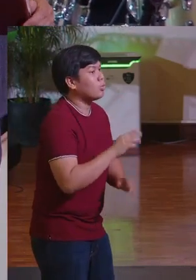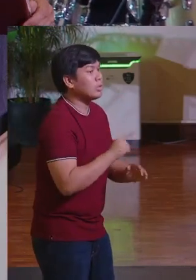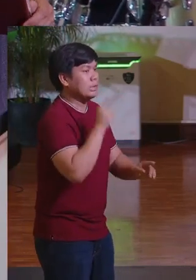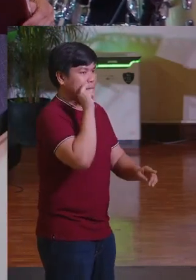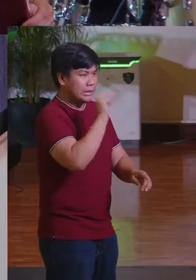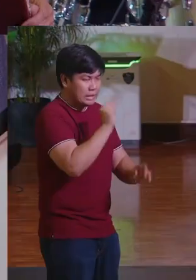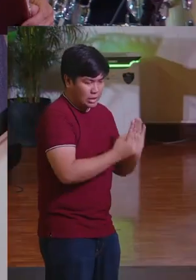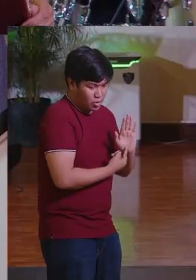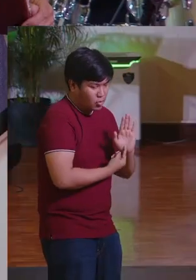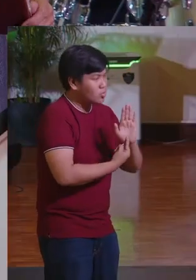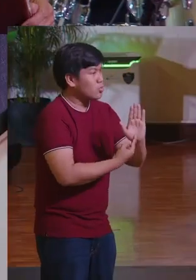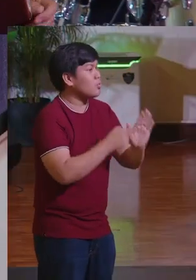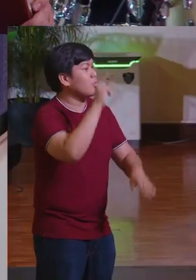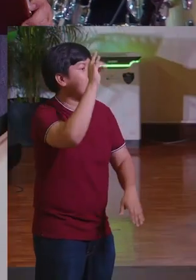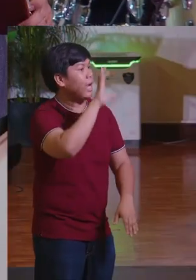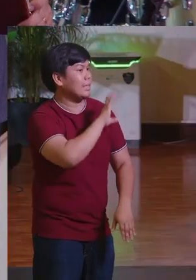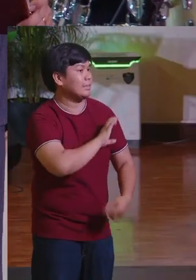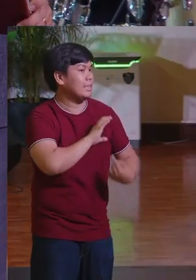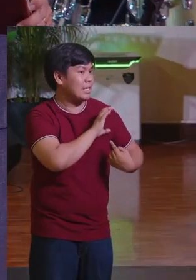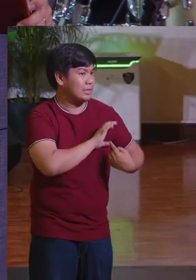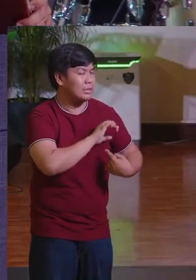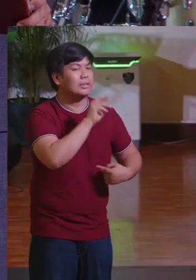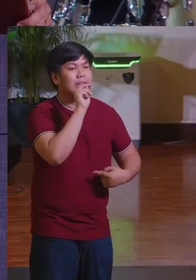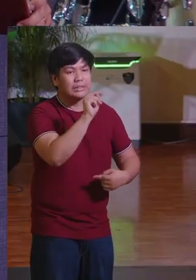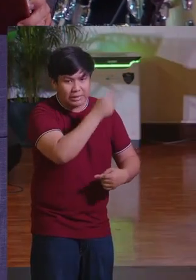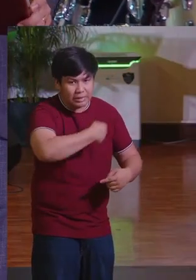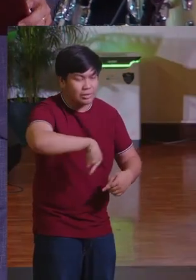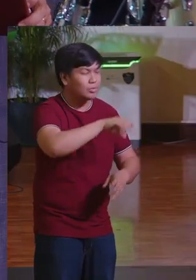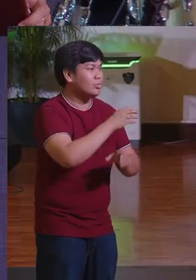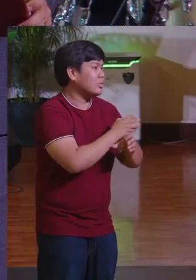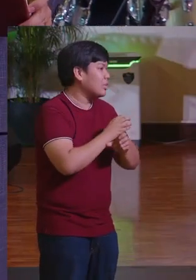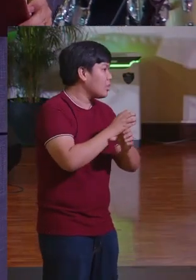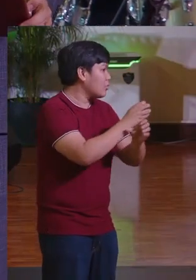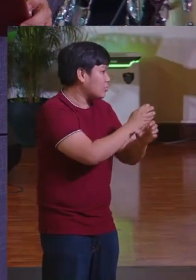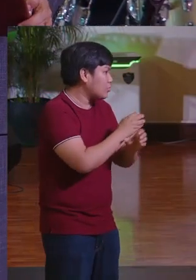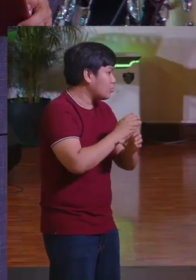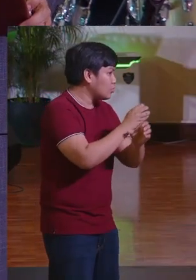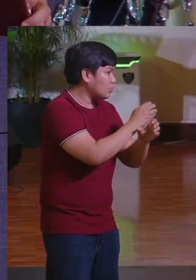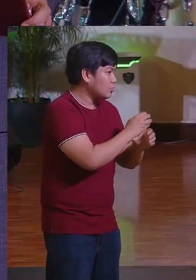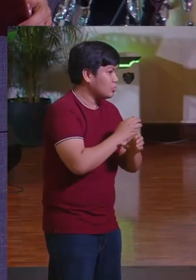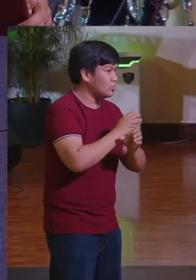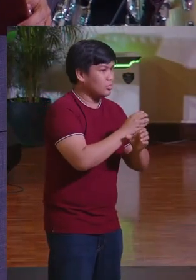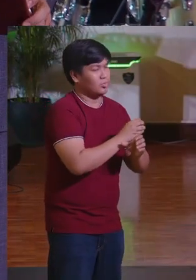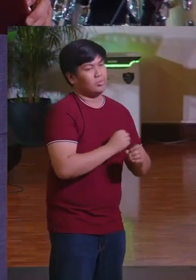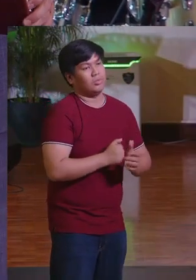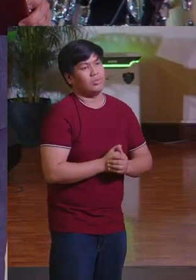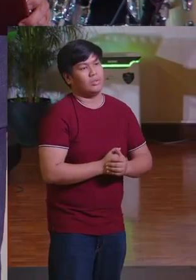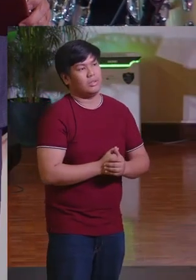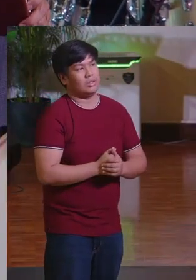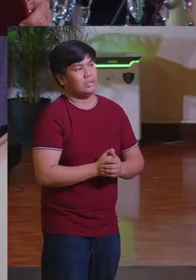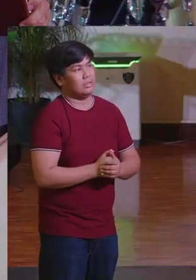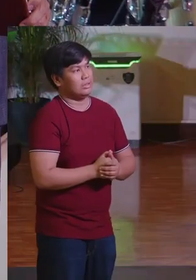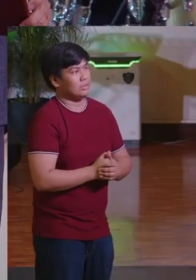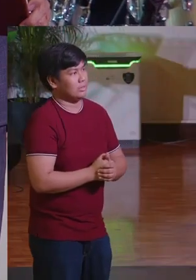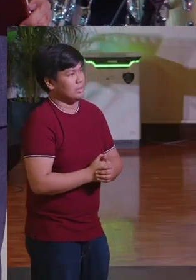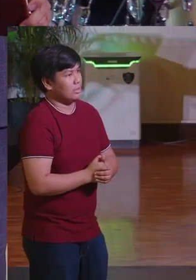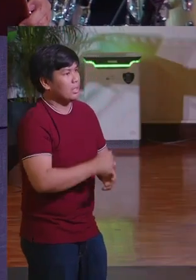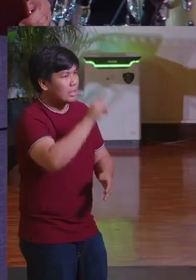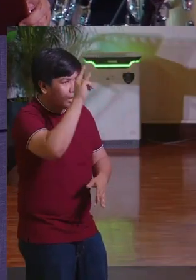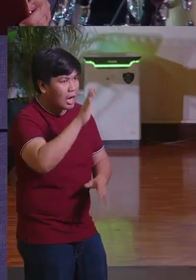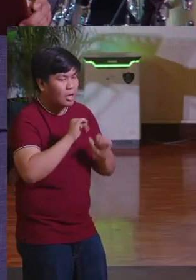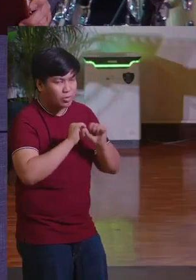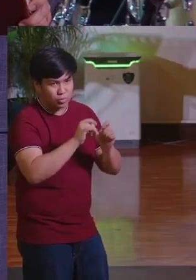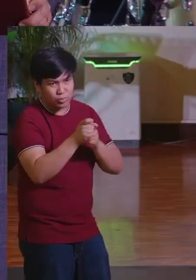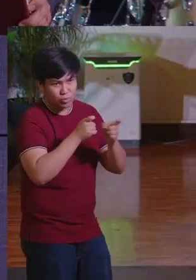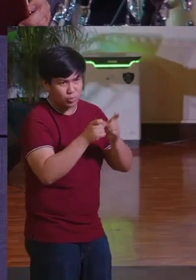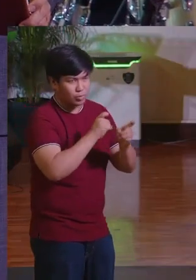sa iba? Mag-ingat po tayo. Maging sensitibo sa pangunguna ng Diyos sa lahat ng bagay.